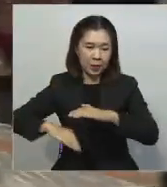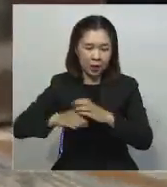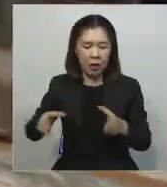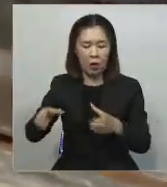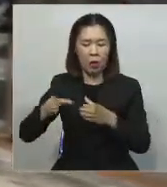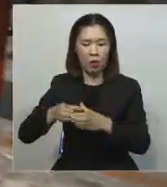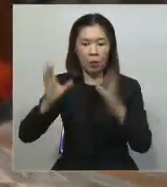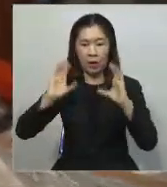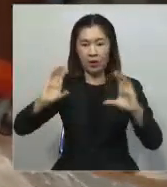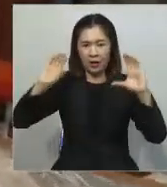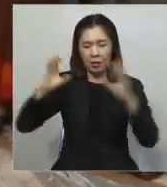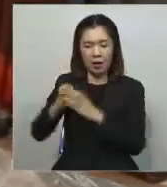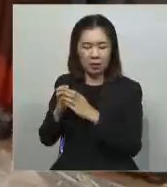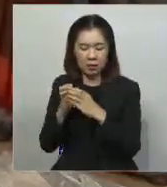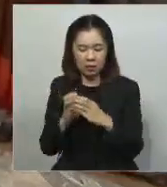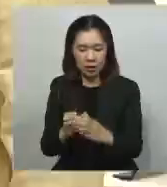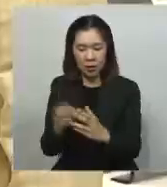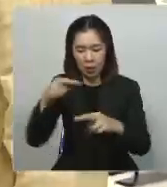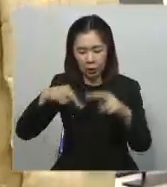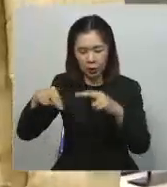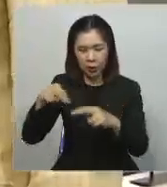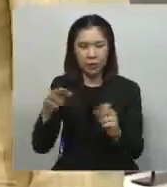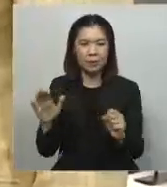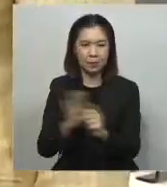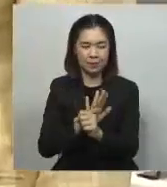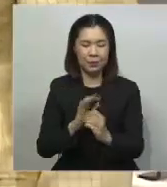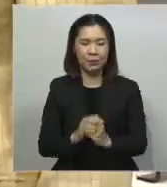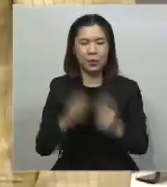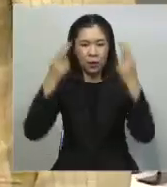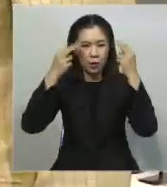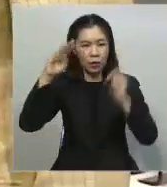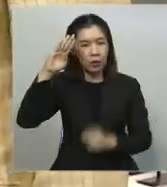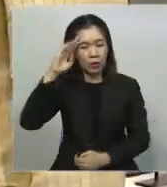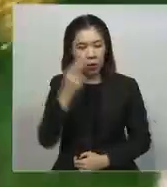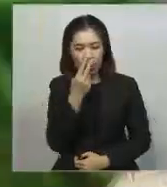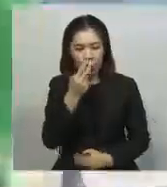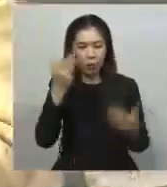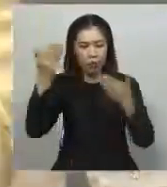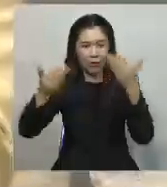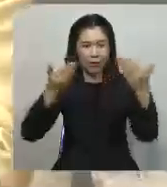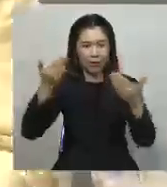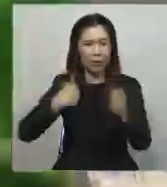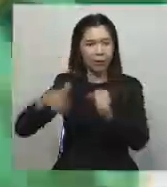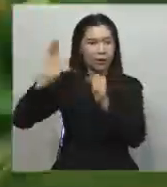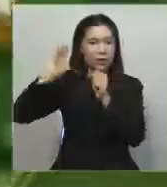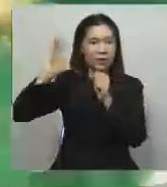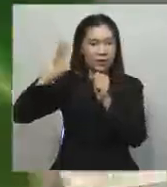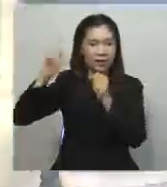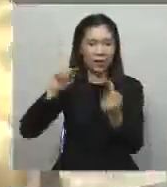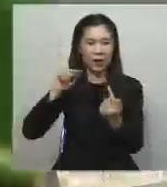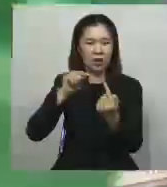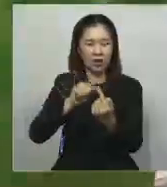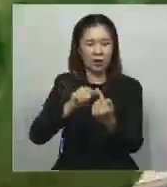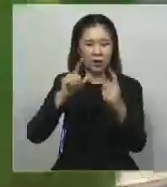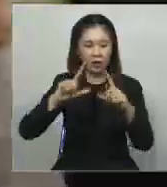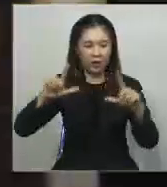ให้รัฐบาลเข้าไปดูแลได้อย่างทั่วถึงนายกรัฐมนตรียังได้เยี่ยมชมกิจกรรมประชาสัมพันธ์การจัดงานอัตลักษณ์แห่งสยาม